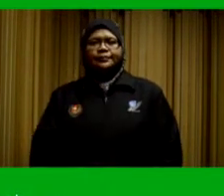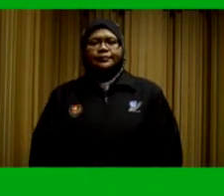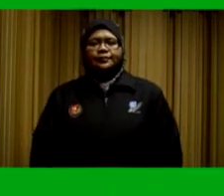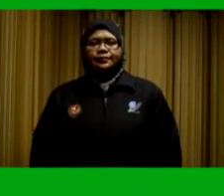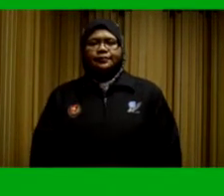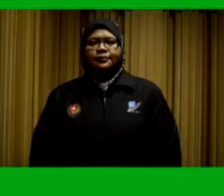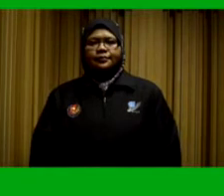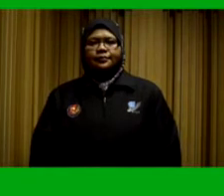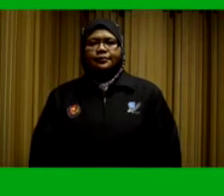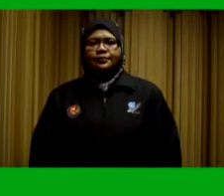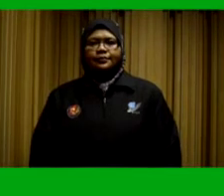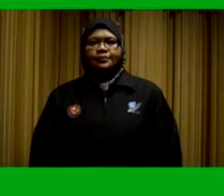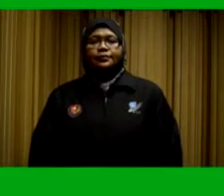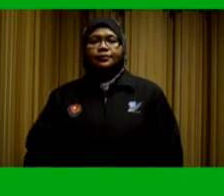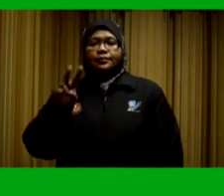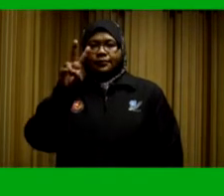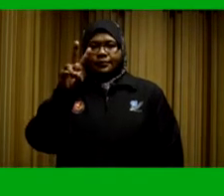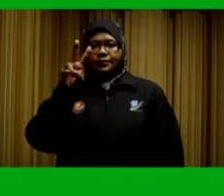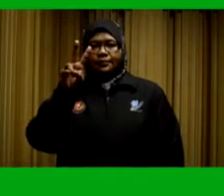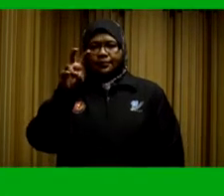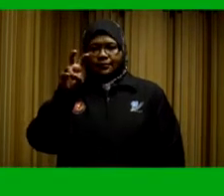1 batang kulit kayu manis,